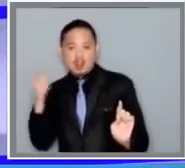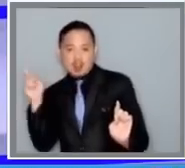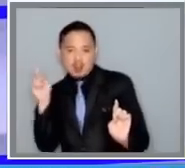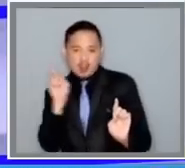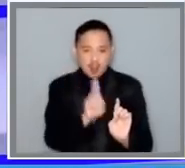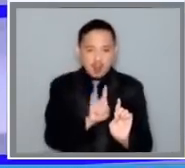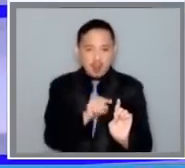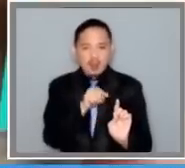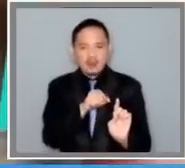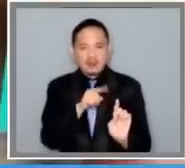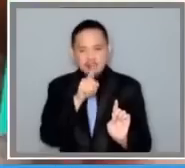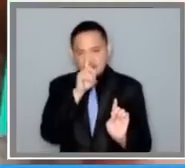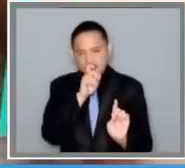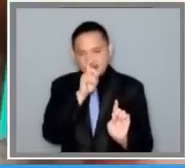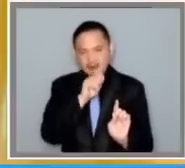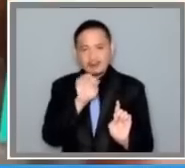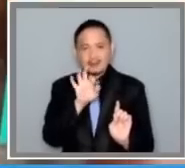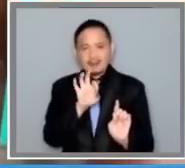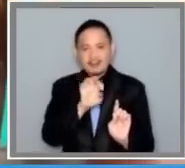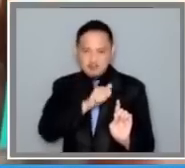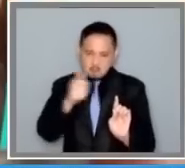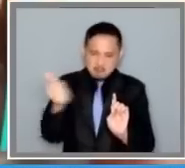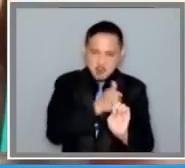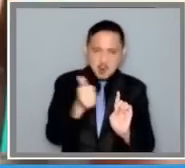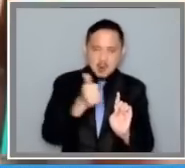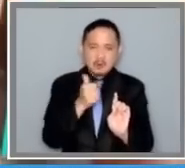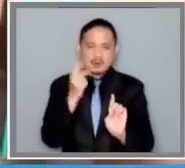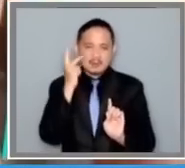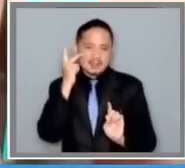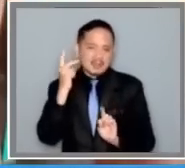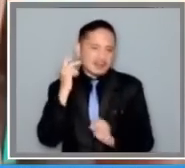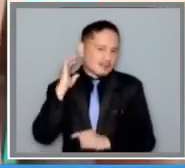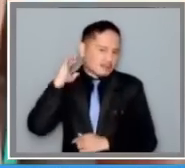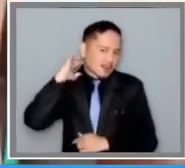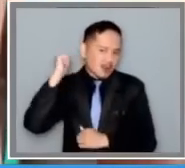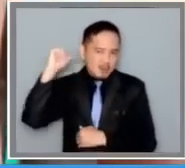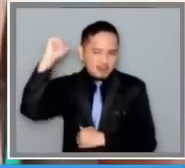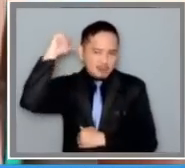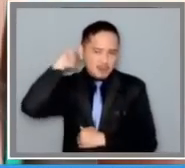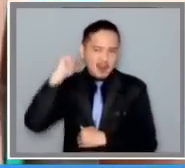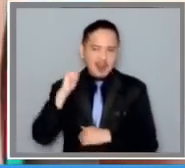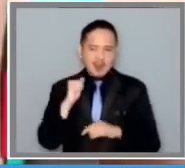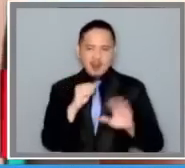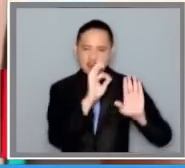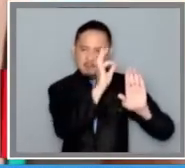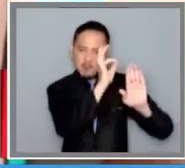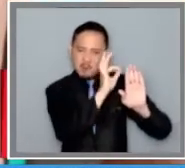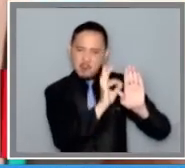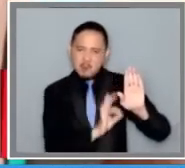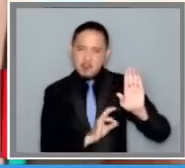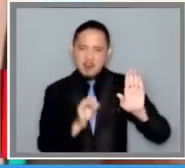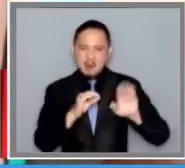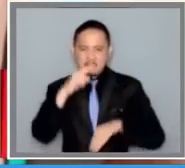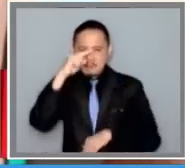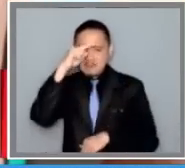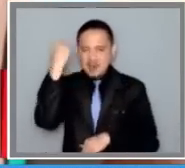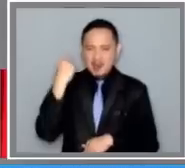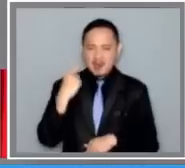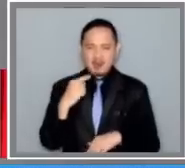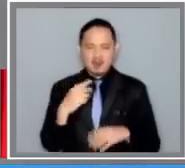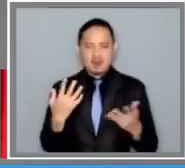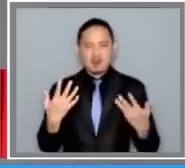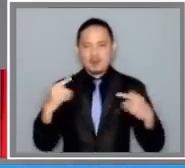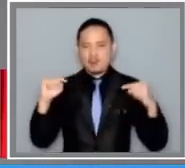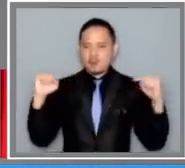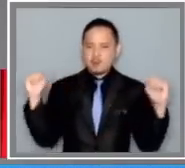taong gulang. Pasa sa batok, likod at binti ang tinamo ng biktima na si Michael Villarosa. Kwento niya, pauwi